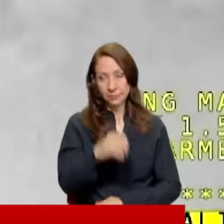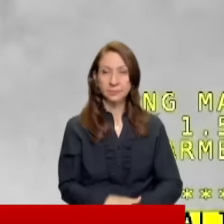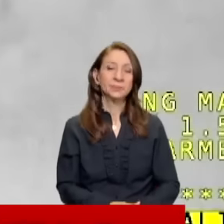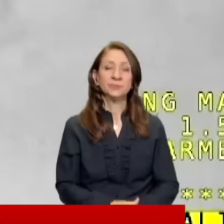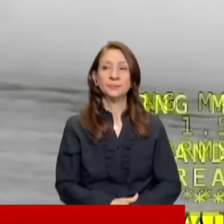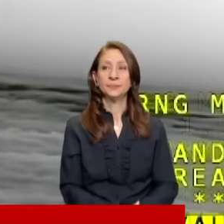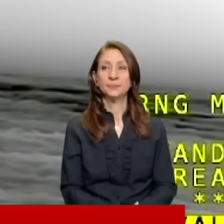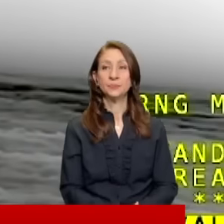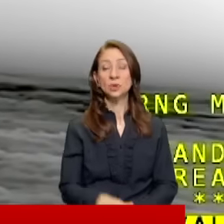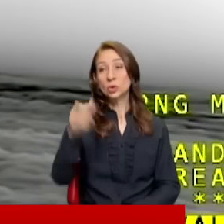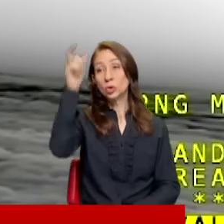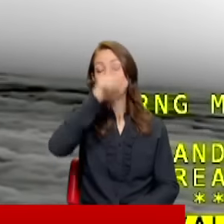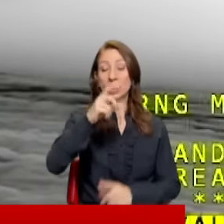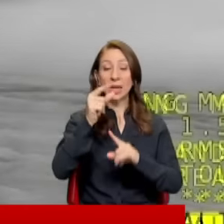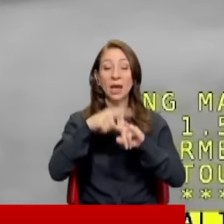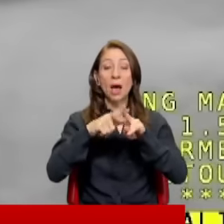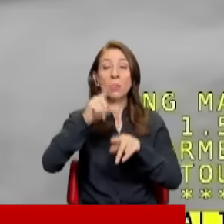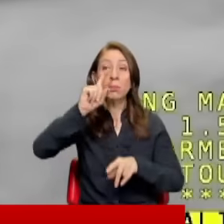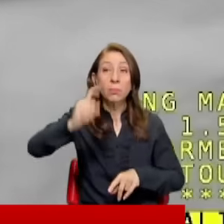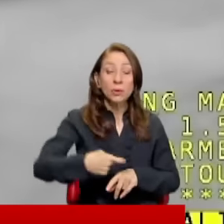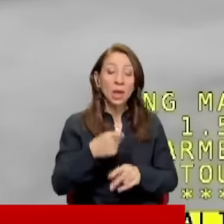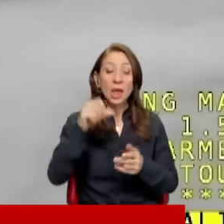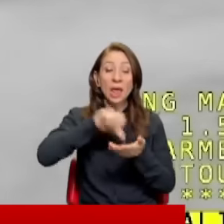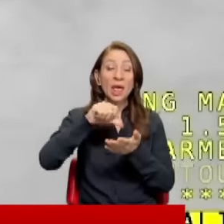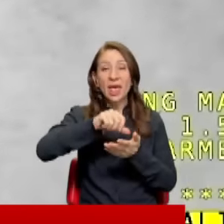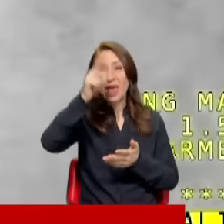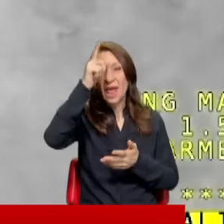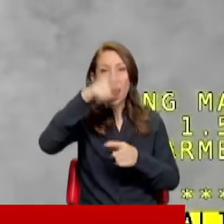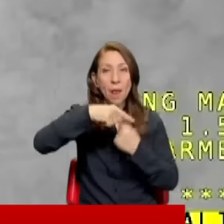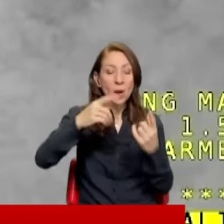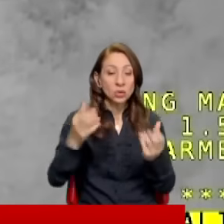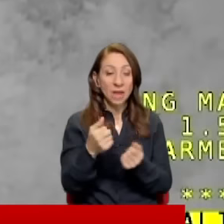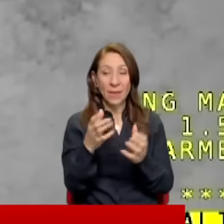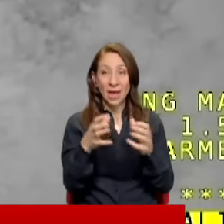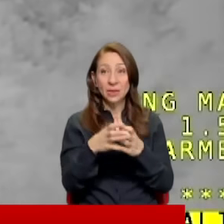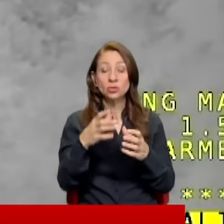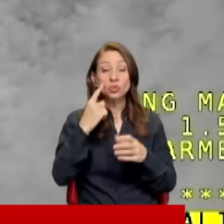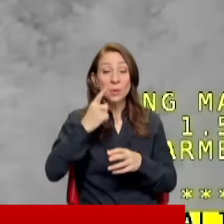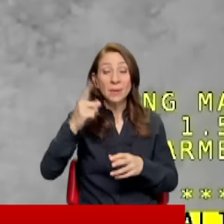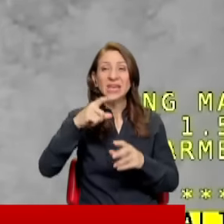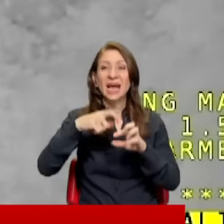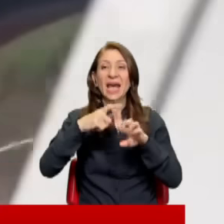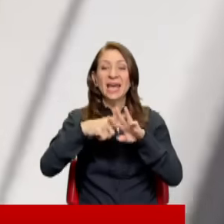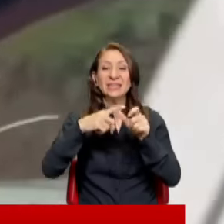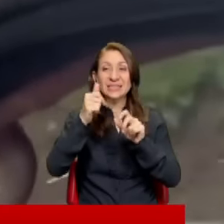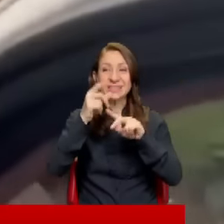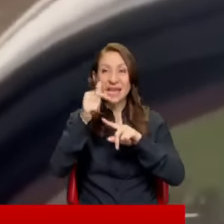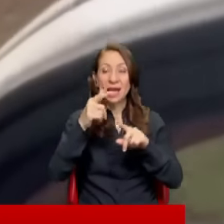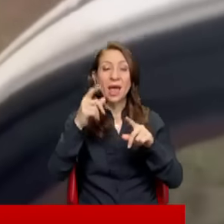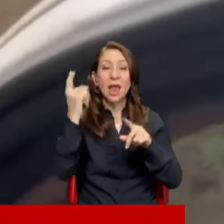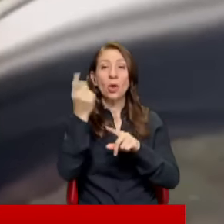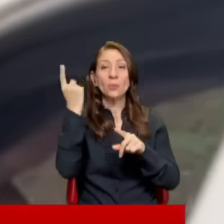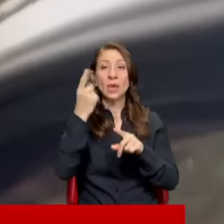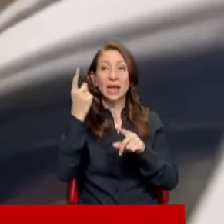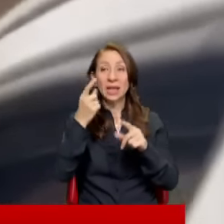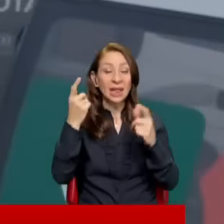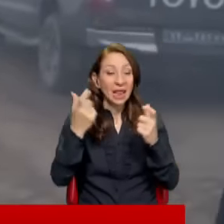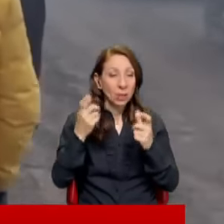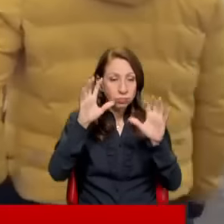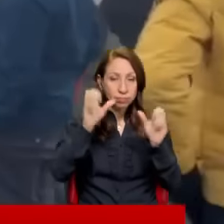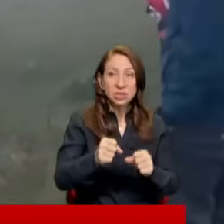okuyalım Türk iha'sı buldu İranlı arama kurtarma ekipleri Cumhurbaşkanı reisinin helikopterinin enkazına ulaştı reisi ve